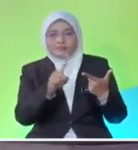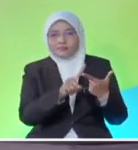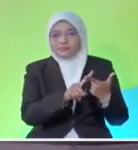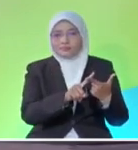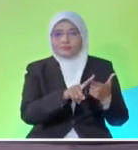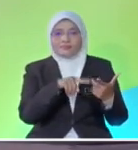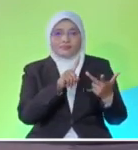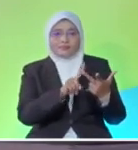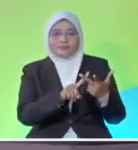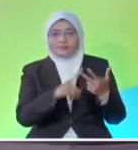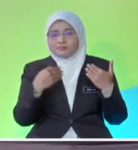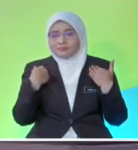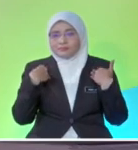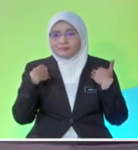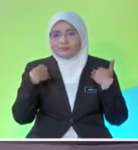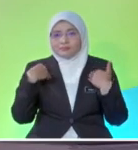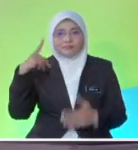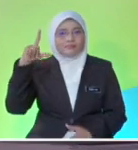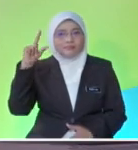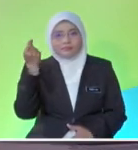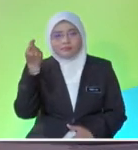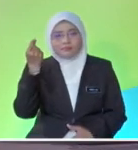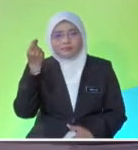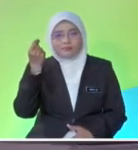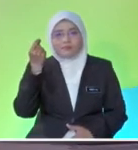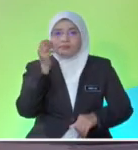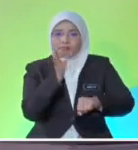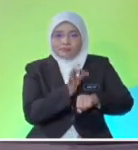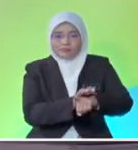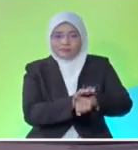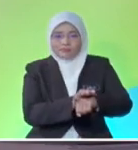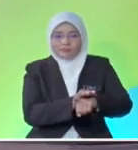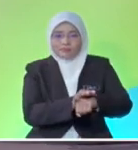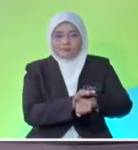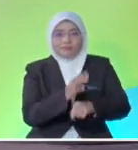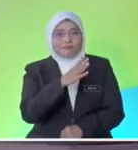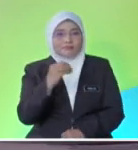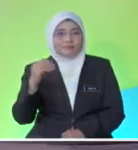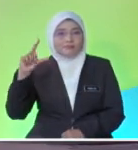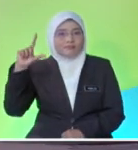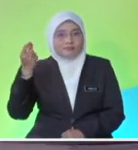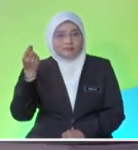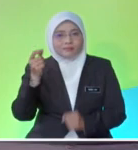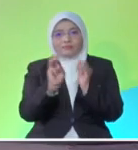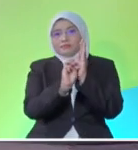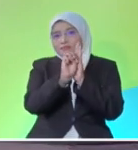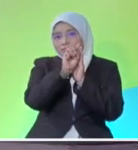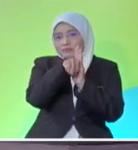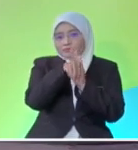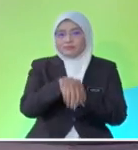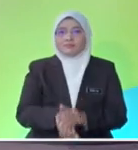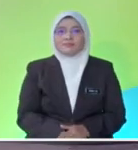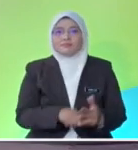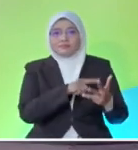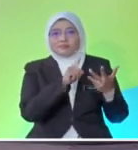ada jarum jam, jarum jam dan jarum minit. Kita gunakan gunting. Hati-hati adik-adik guna